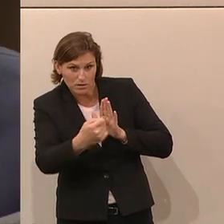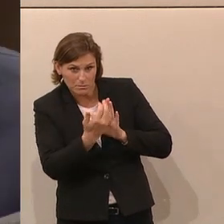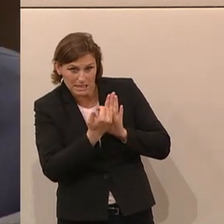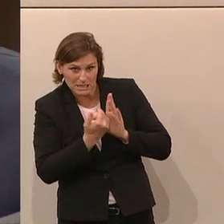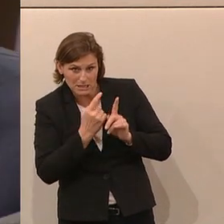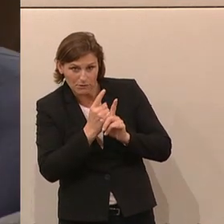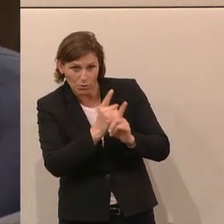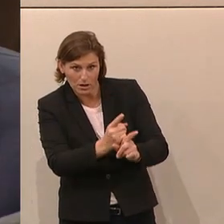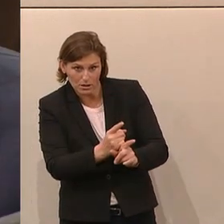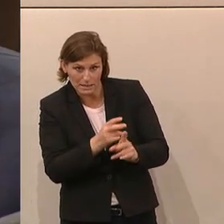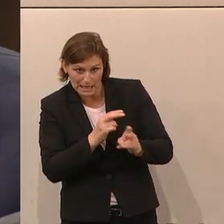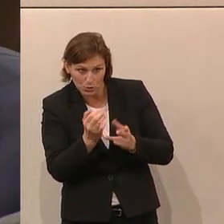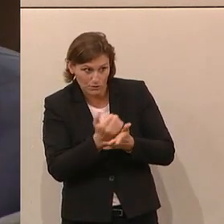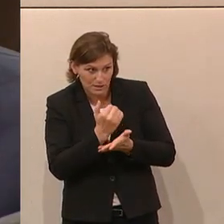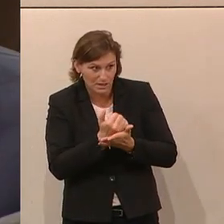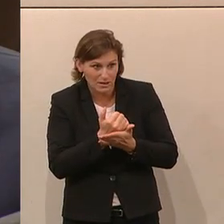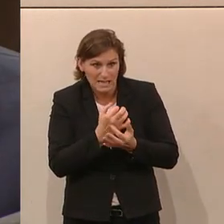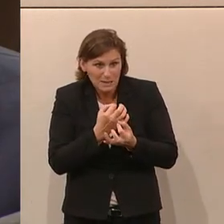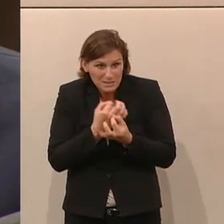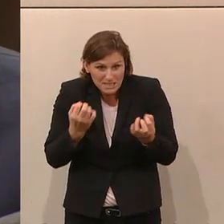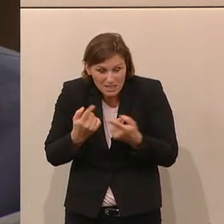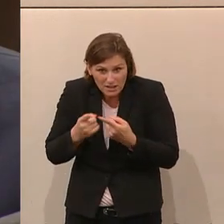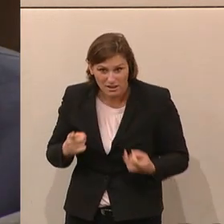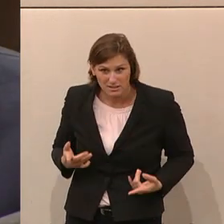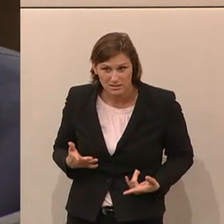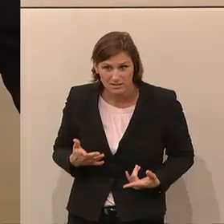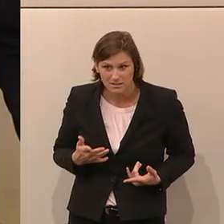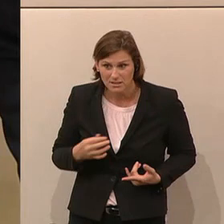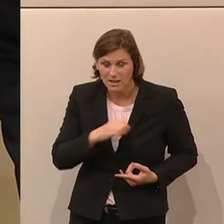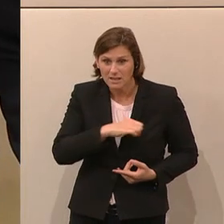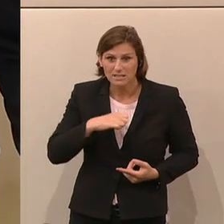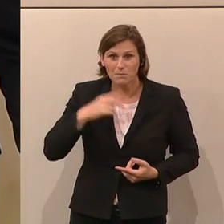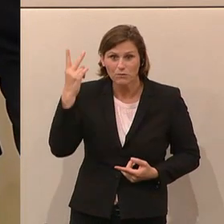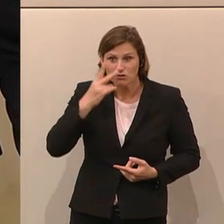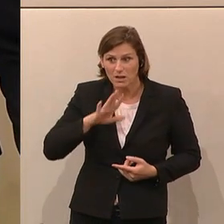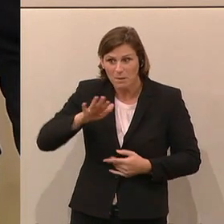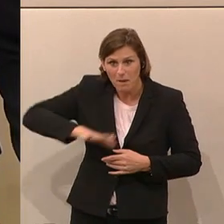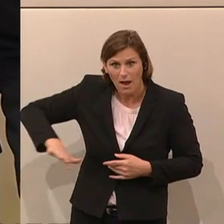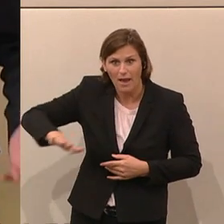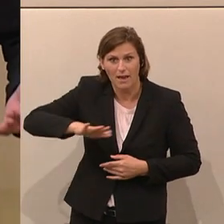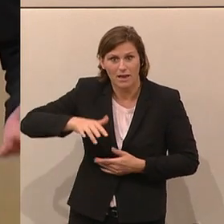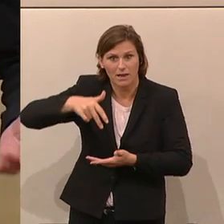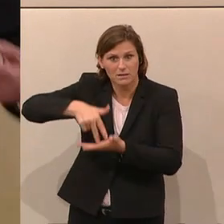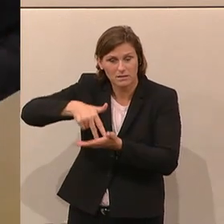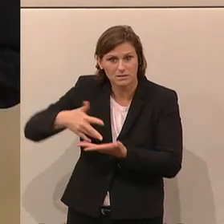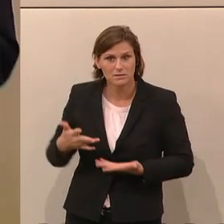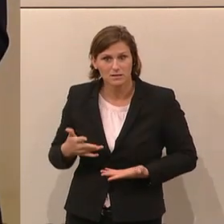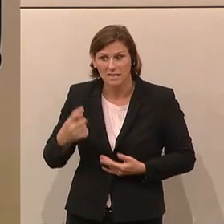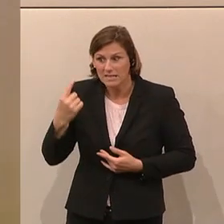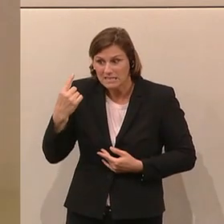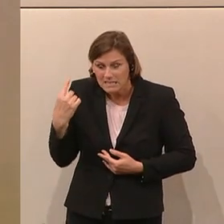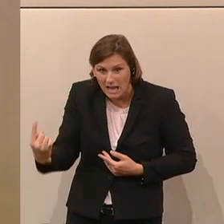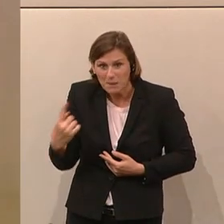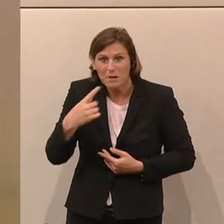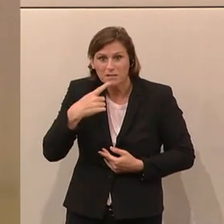als Regierungsvertreter? Da gibt es nichts anderes. Ja, selbstverständlich ist es Ihr Vollzugsbereit, wenn Sie selbst von